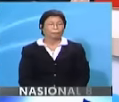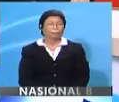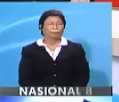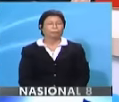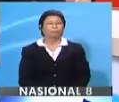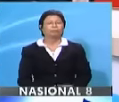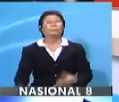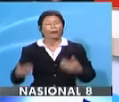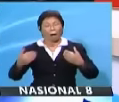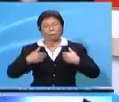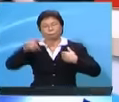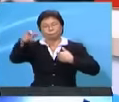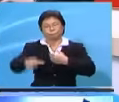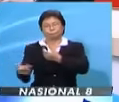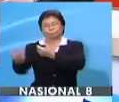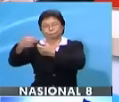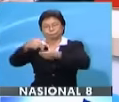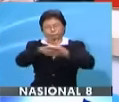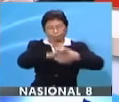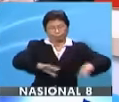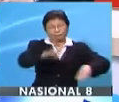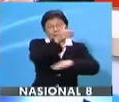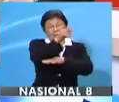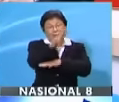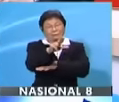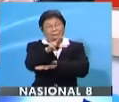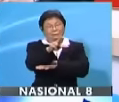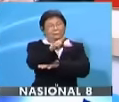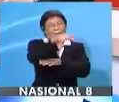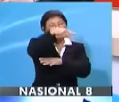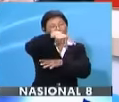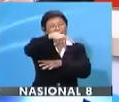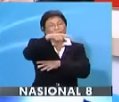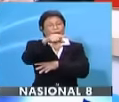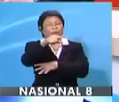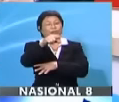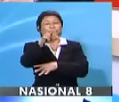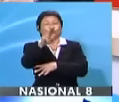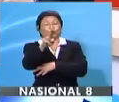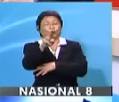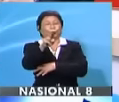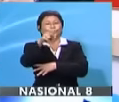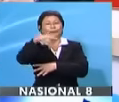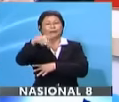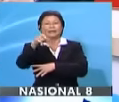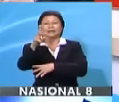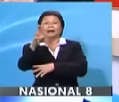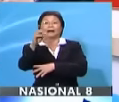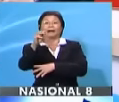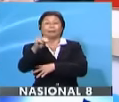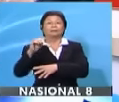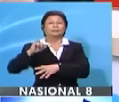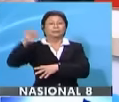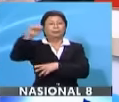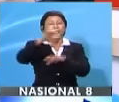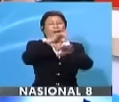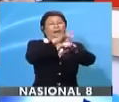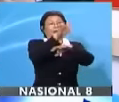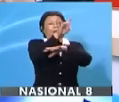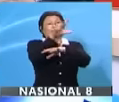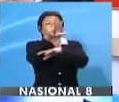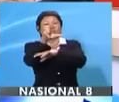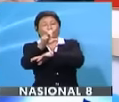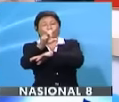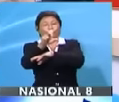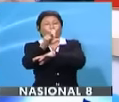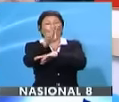Terus serta dalam operasi menyelamat pasukan gerakan udara PGU PDRM Sabah. Kira-kira pukul 8.30 pagi tadi, 2 buah